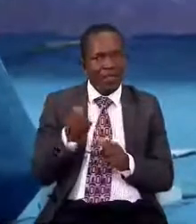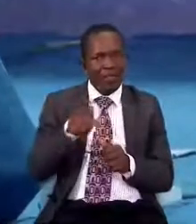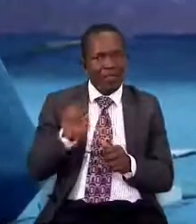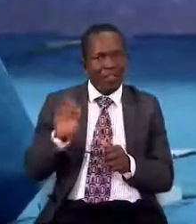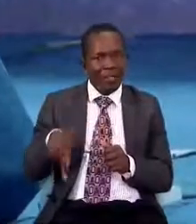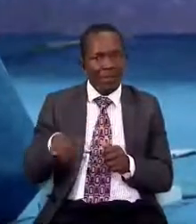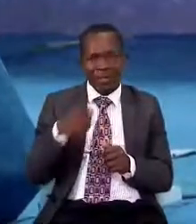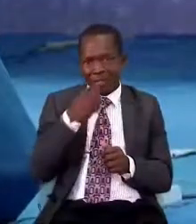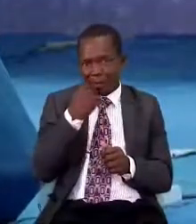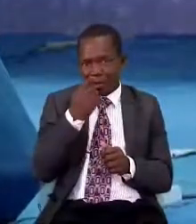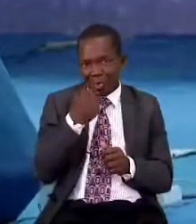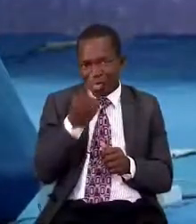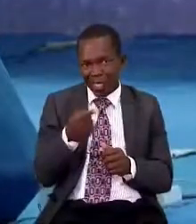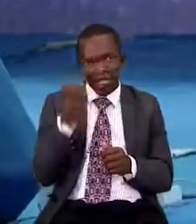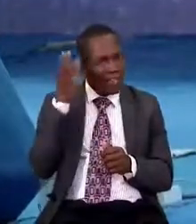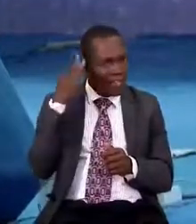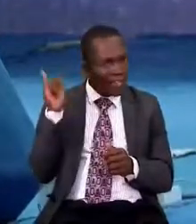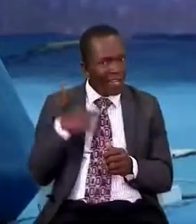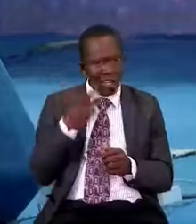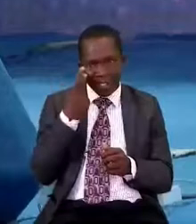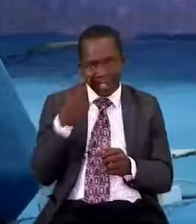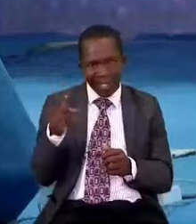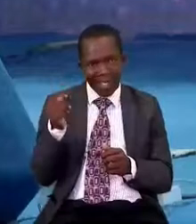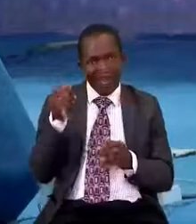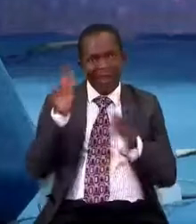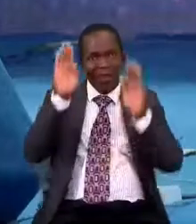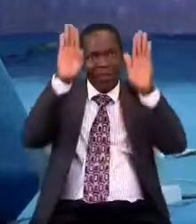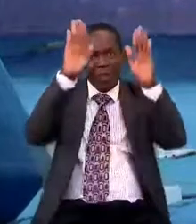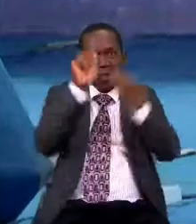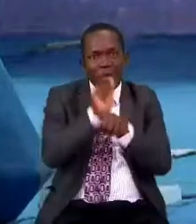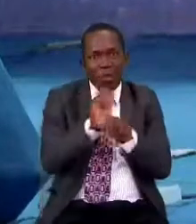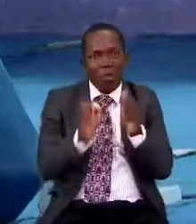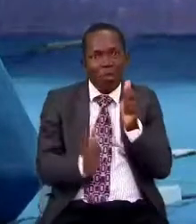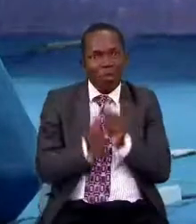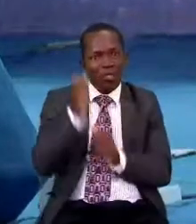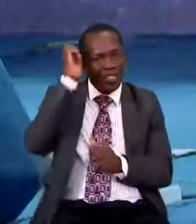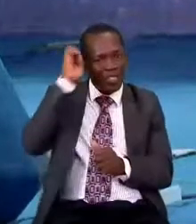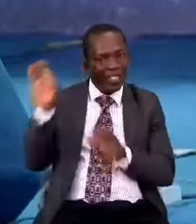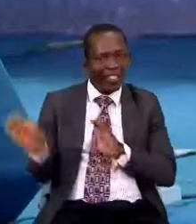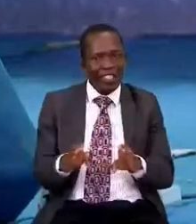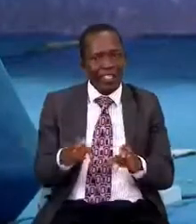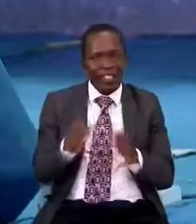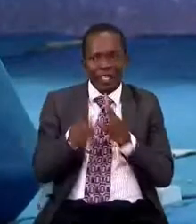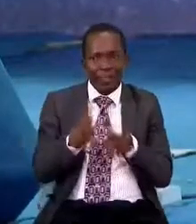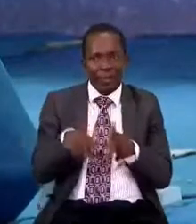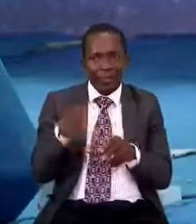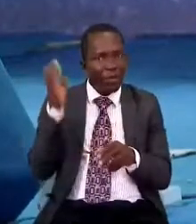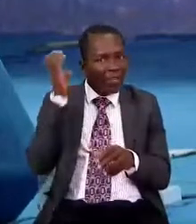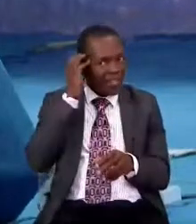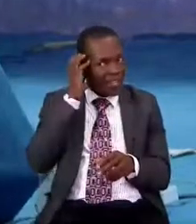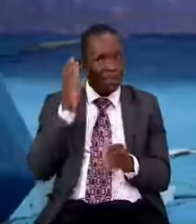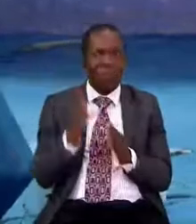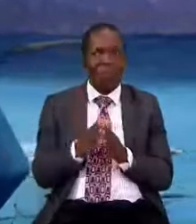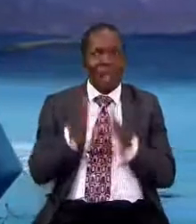étaient attentifs et Philippe a parlé de Christ et ils ont prêté attention. Il a parlé du nom, le nom